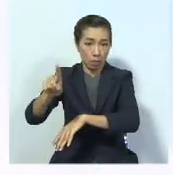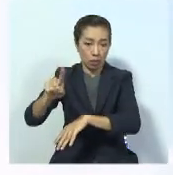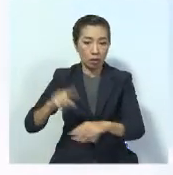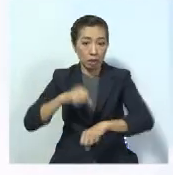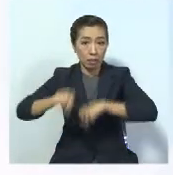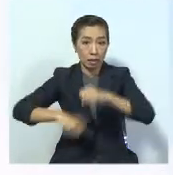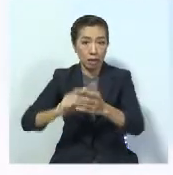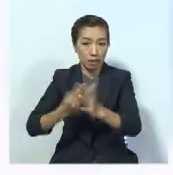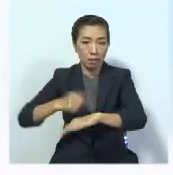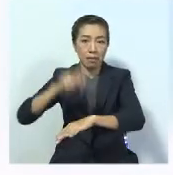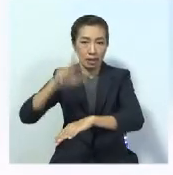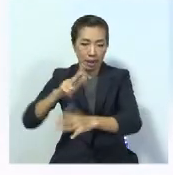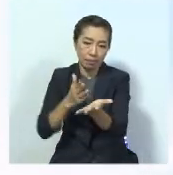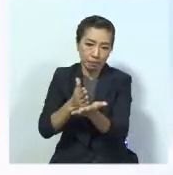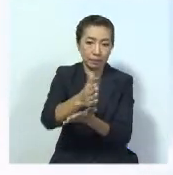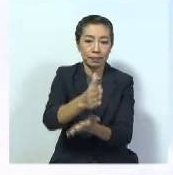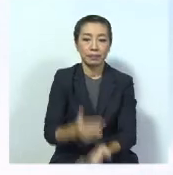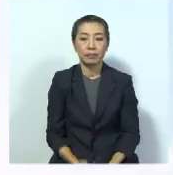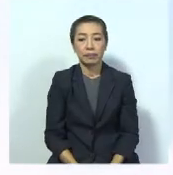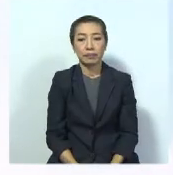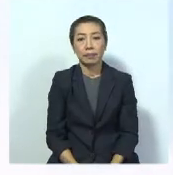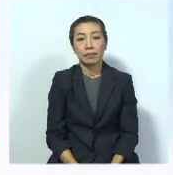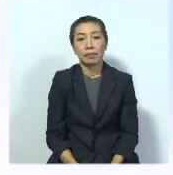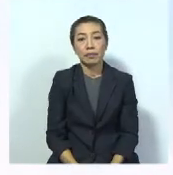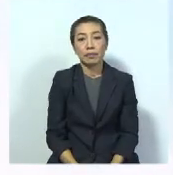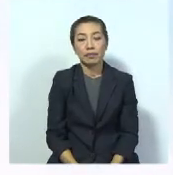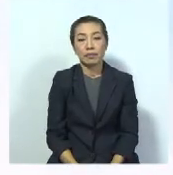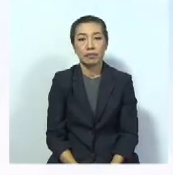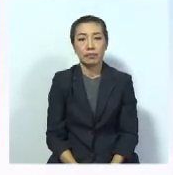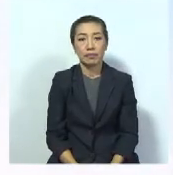ยานตั้งแต่เวลา 15:00 น.เป็นต้นไปค่ะ